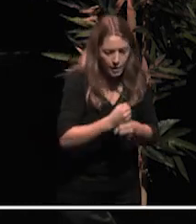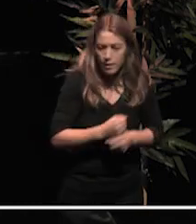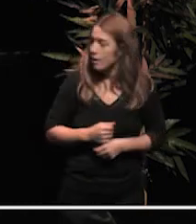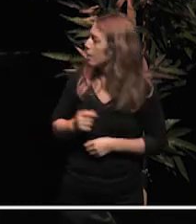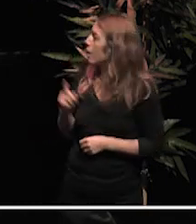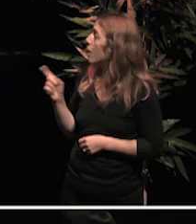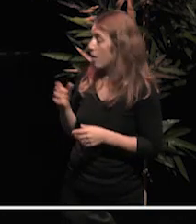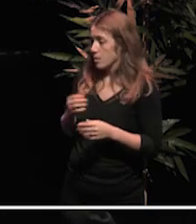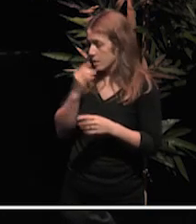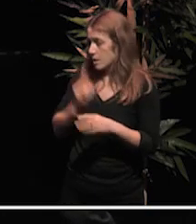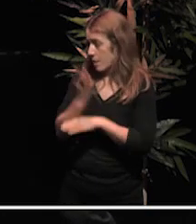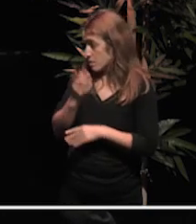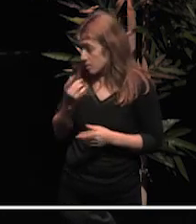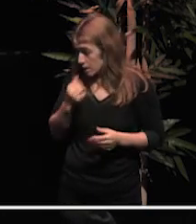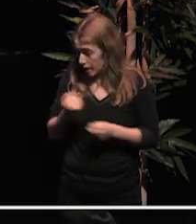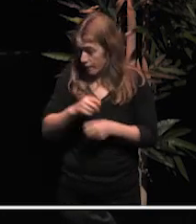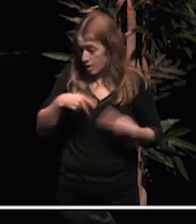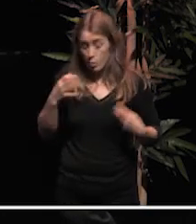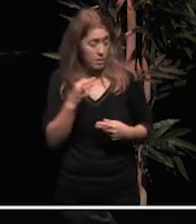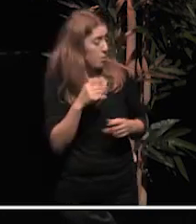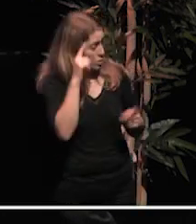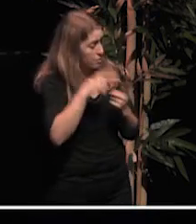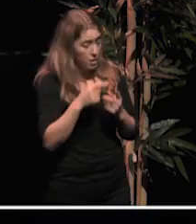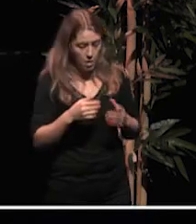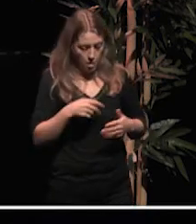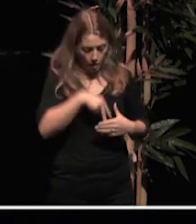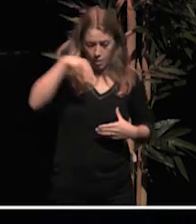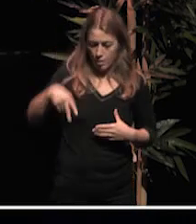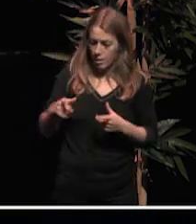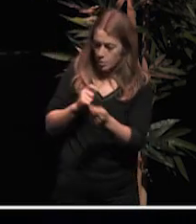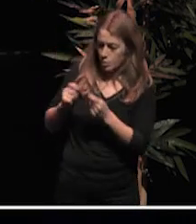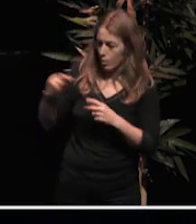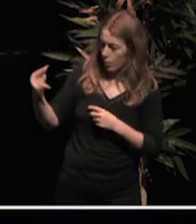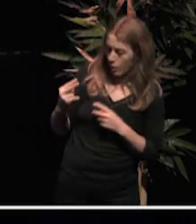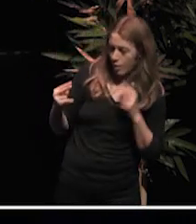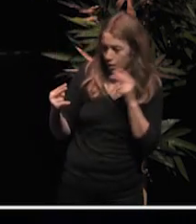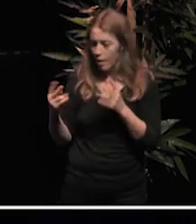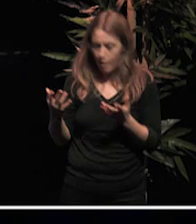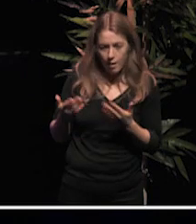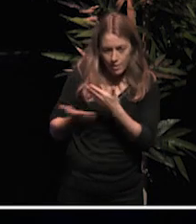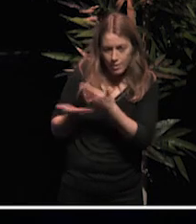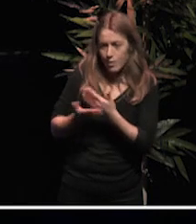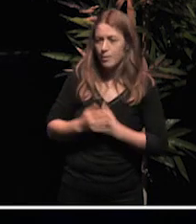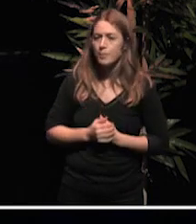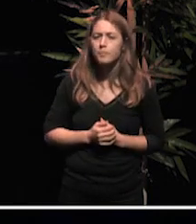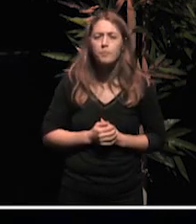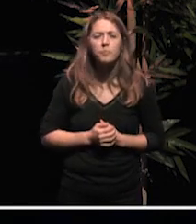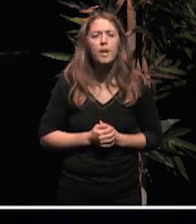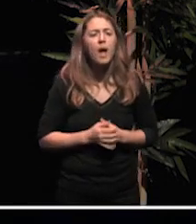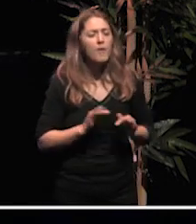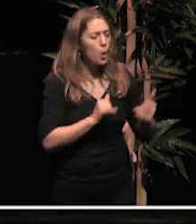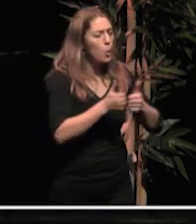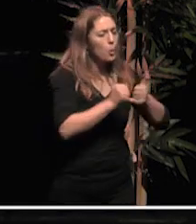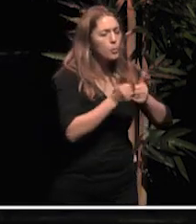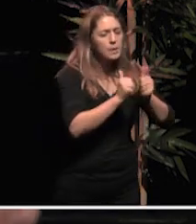pour, comme je viens de le dire, dialoguer avec soi-même, au-delà de soi-même, se voir de l'extérieur. Alors pour répondre à votre question, la compétition avec les